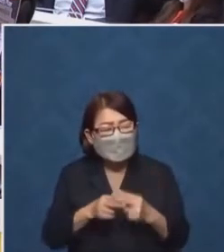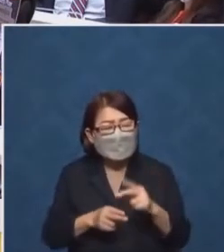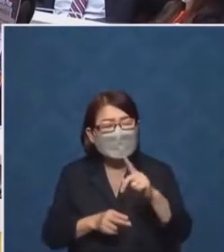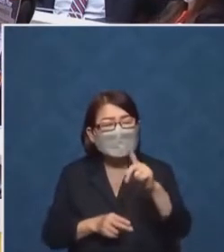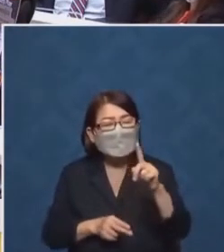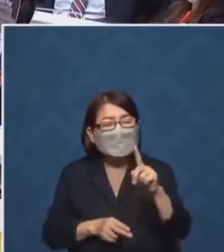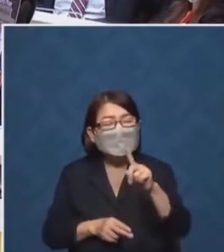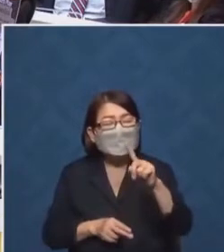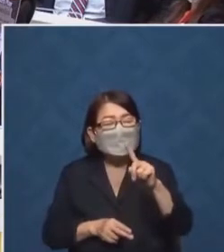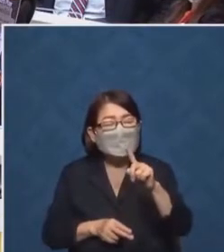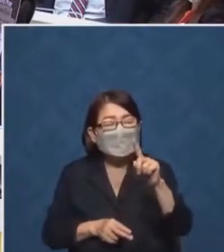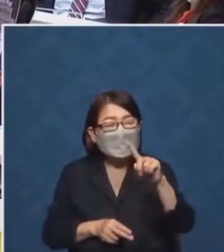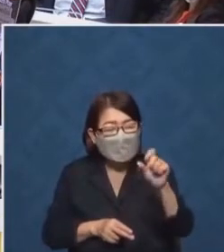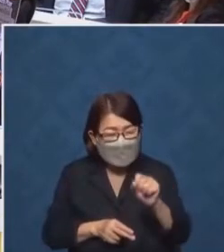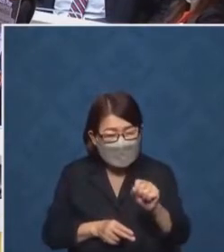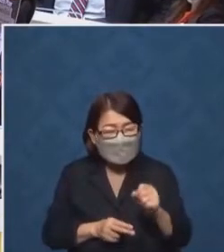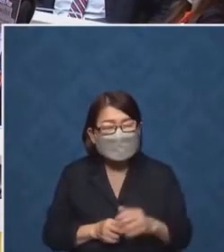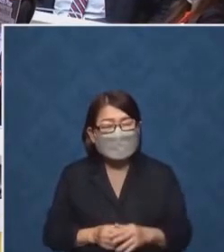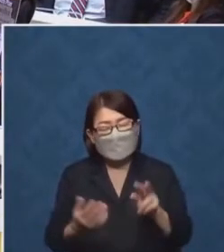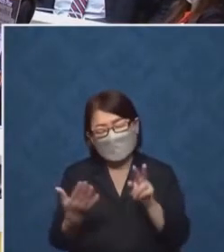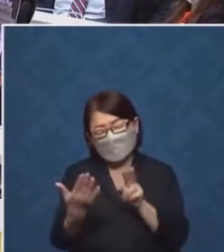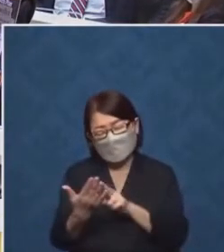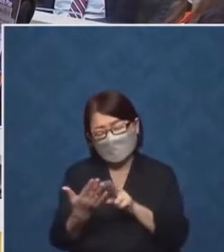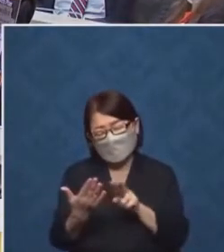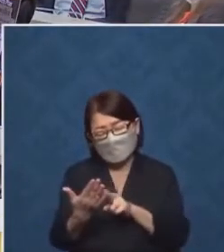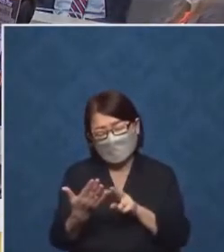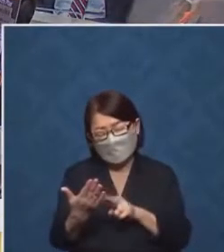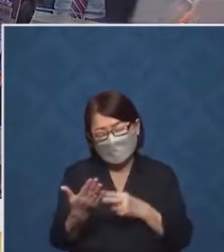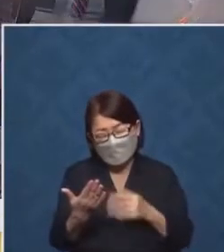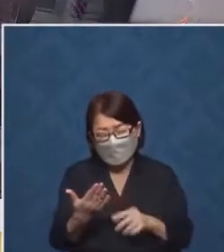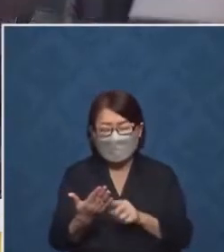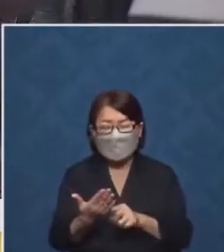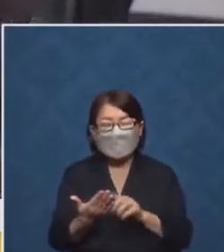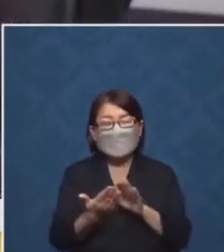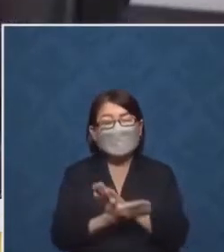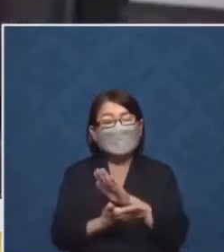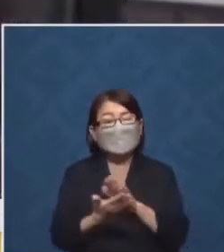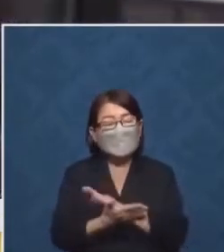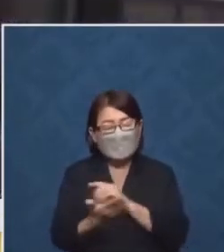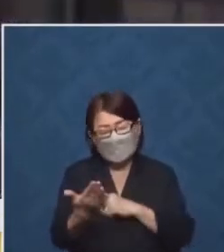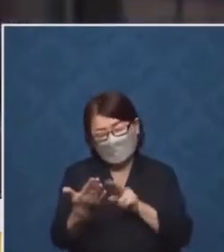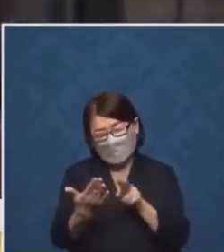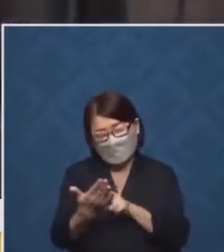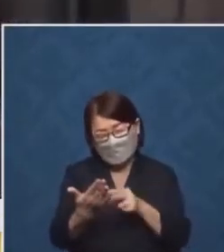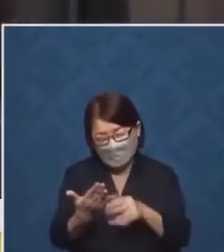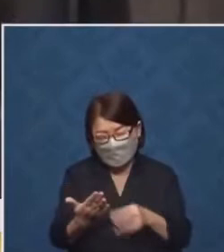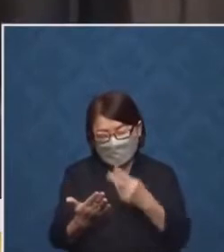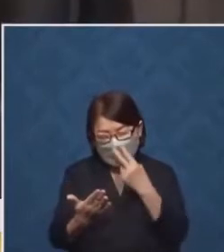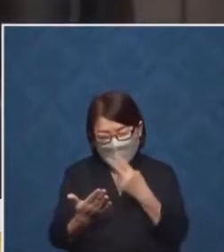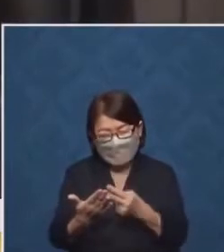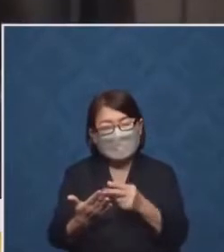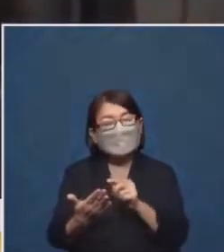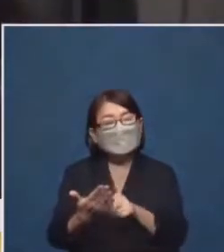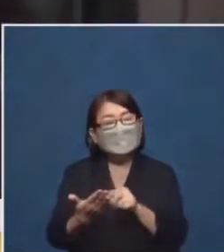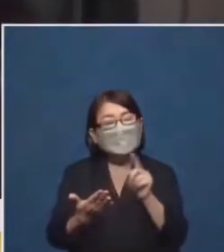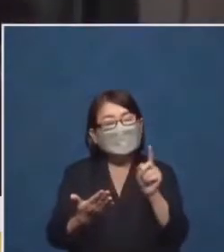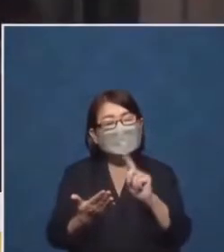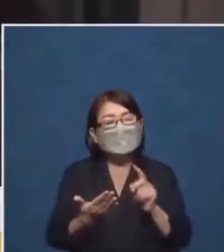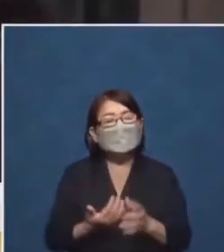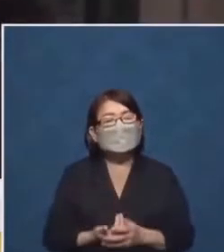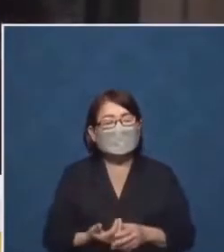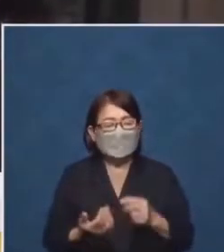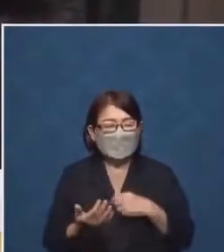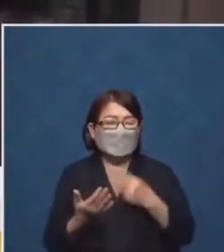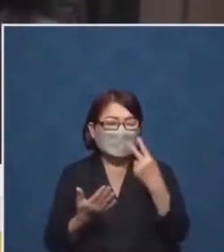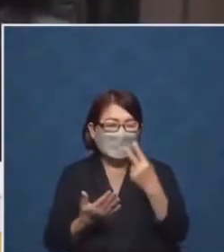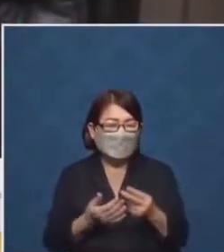นพอผมอ่านเอกศาลเห่านี้ผมเหเลยครับว่